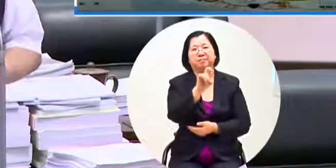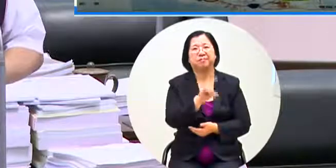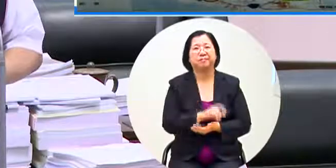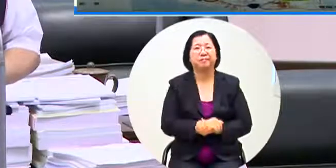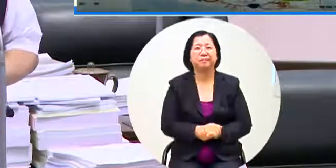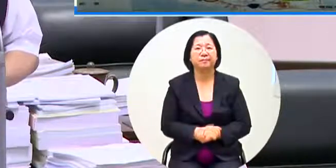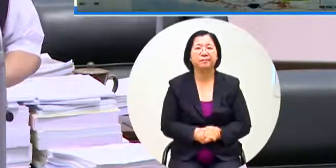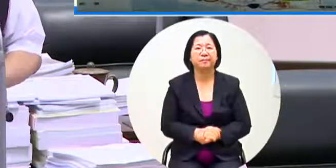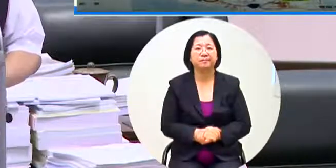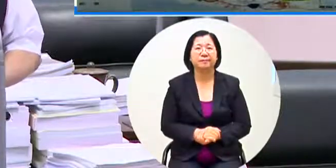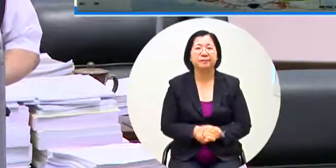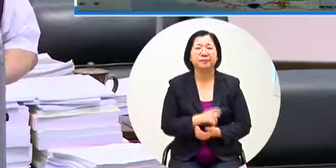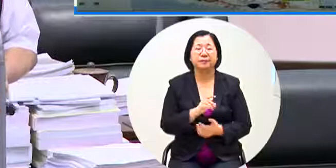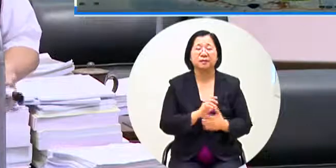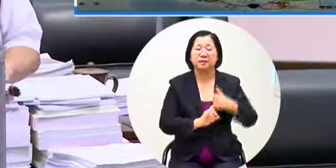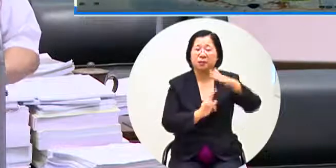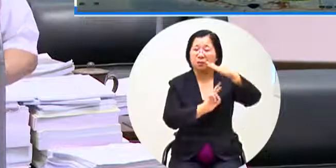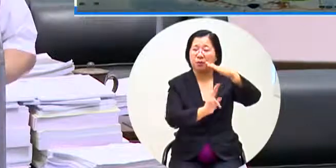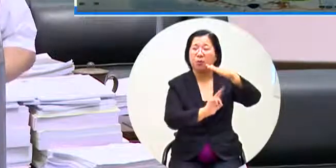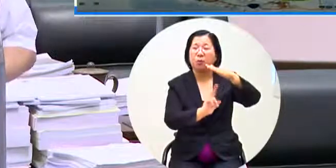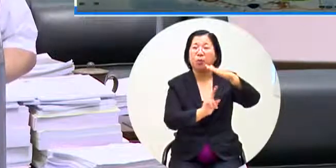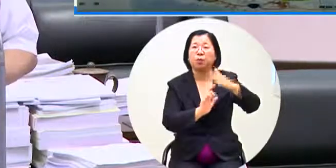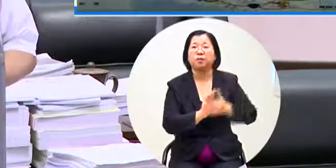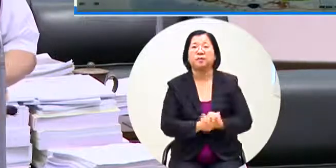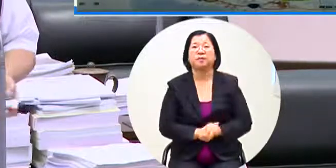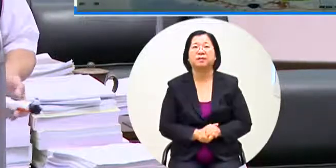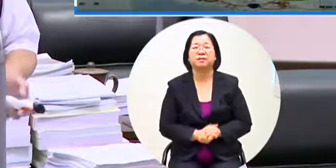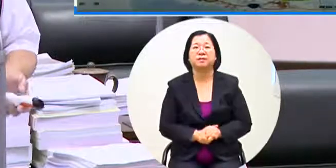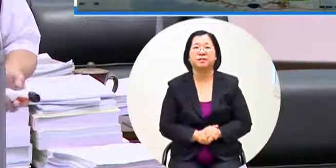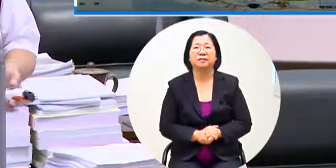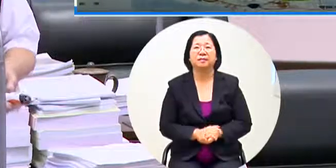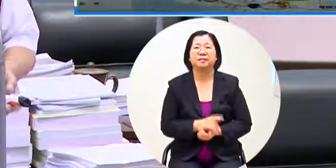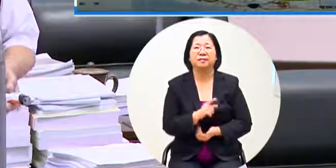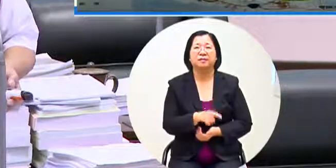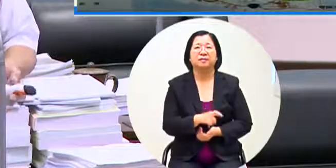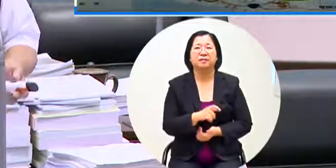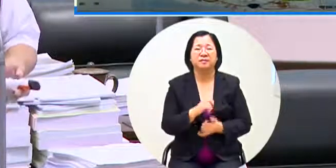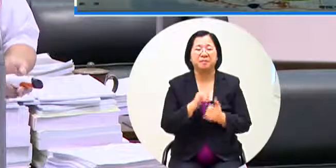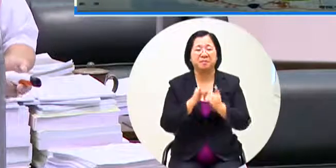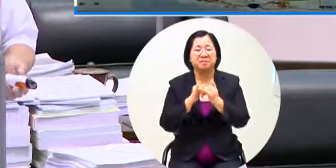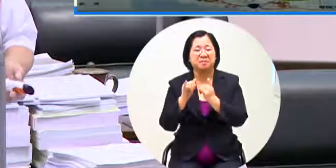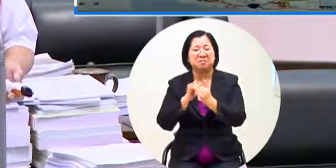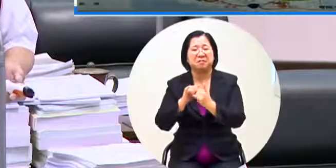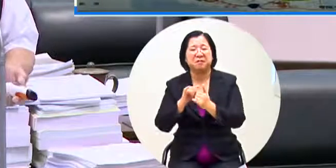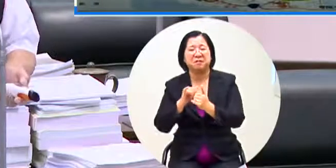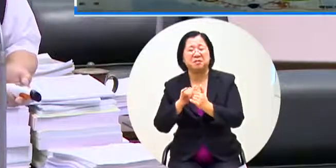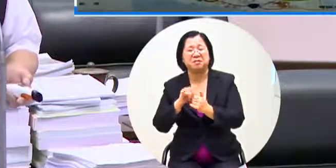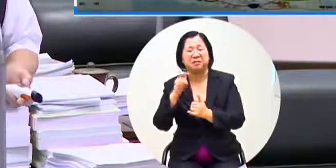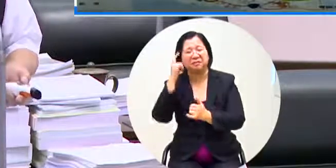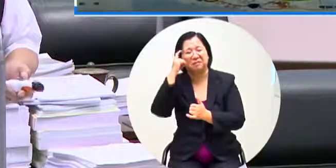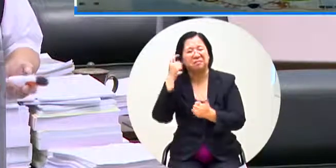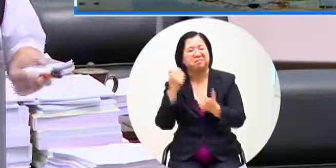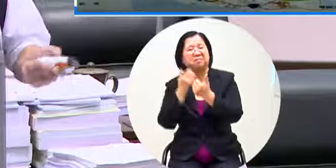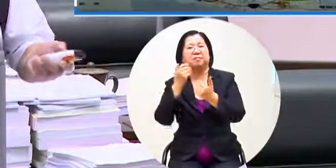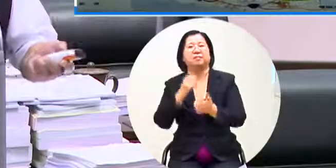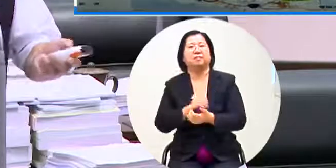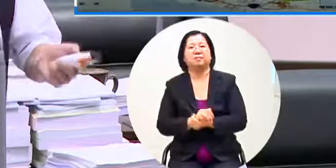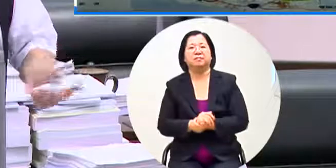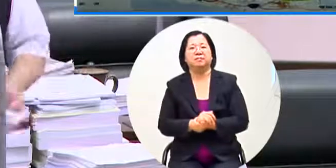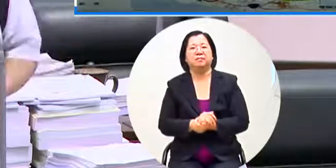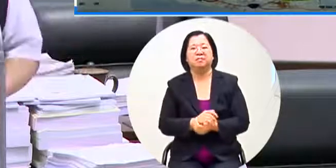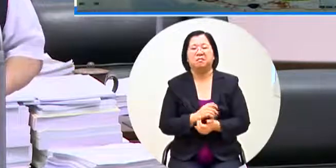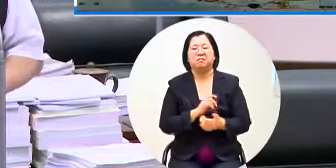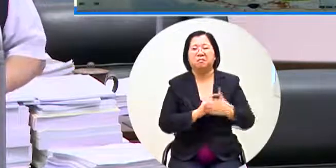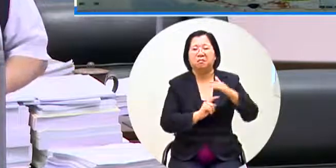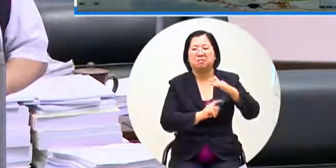吼，顶面哩做反弹，拢希望慢做了吼。啊，这条国道七号，你甲看，